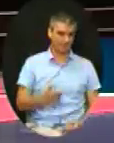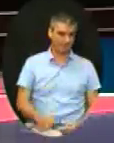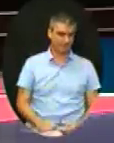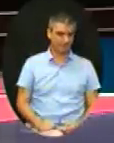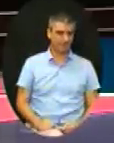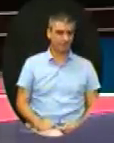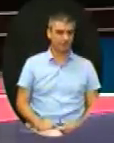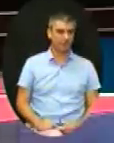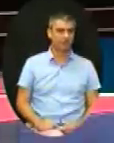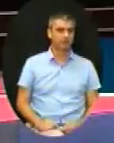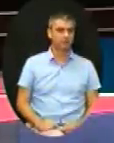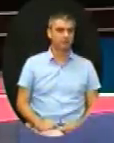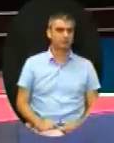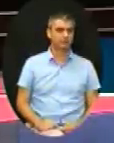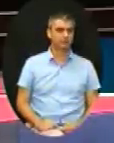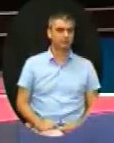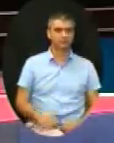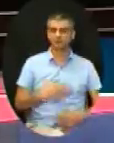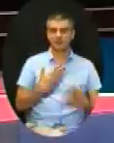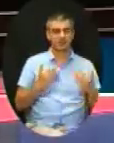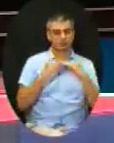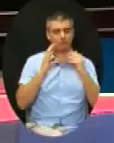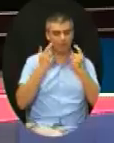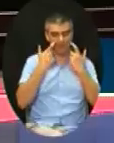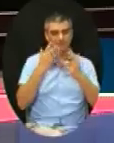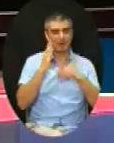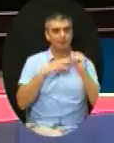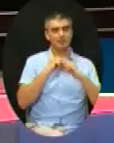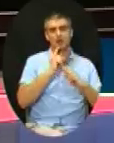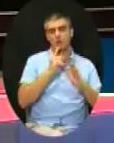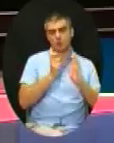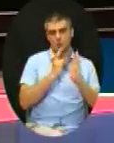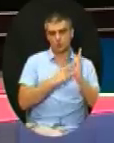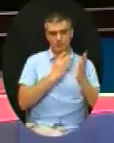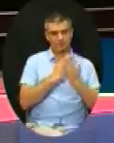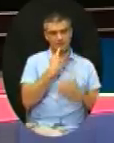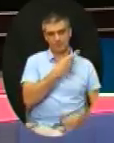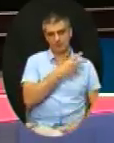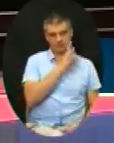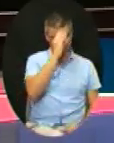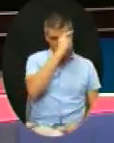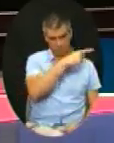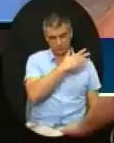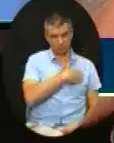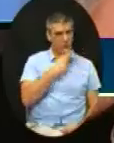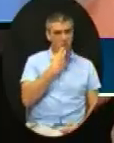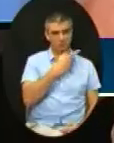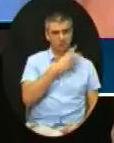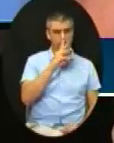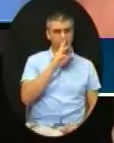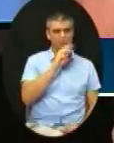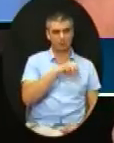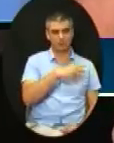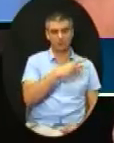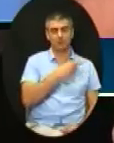כל יש חוסר שוויון בנושא של אכיפה כלפי בנייה בלתי חוקית, ציין את זה מר שורשן, אחוזי